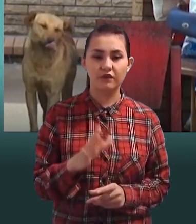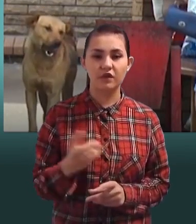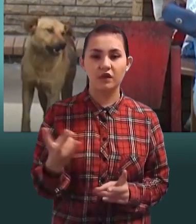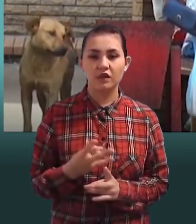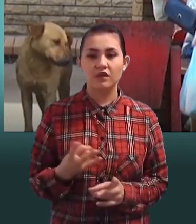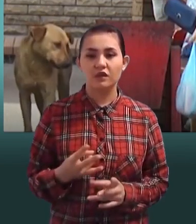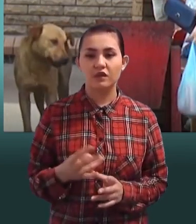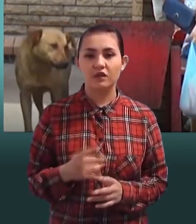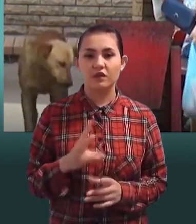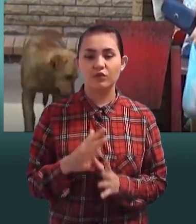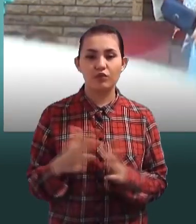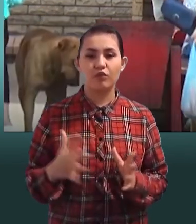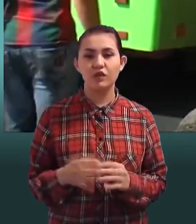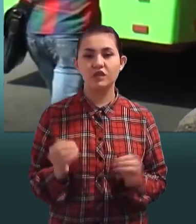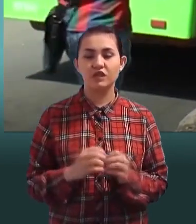10